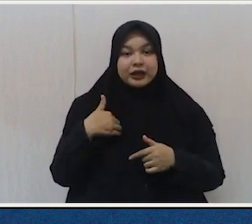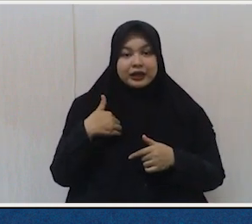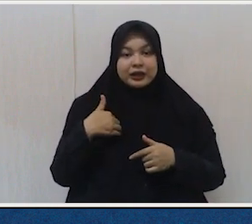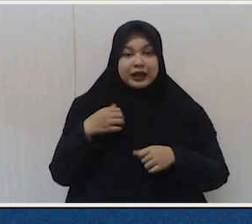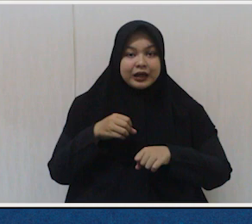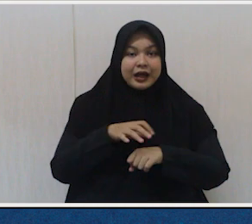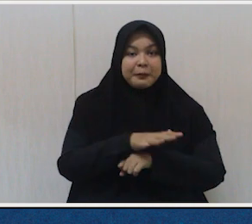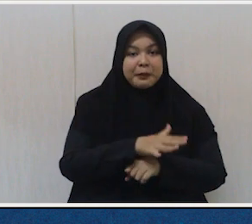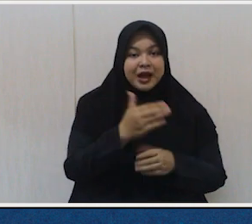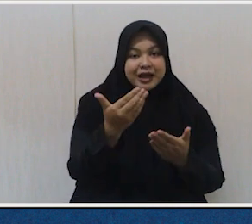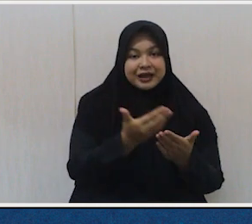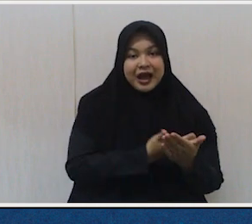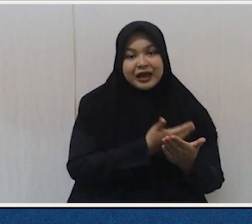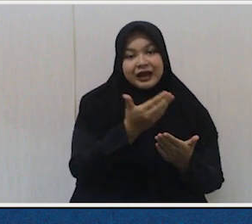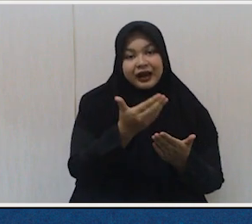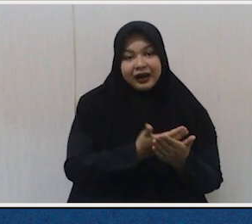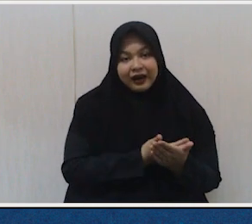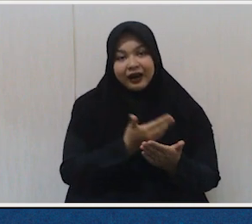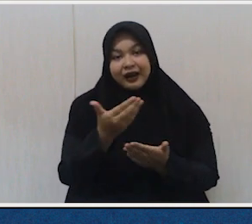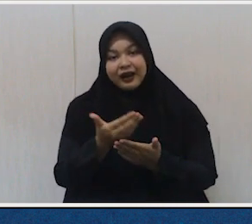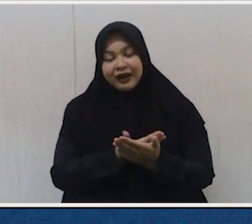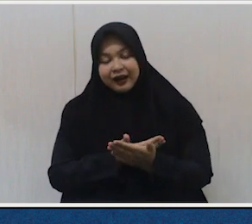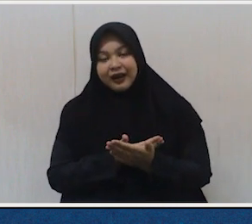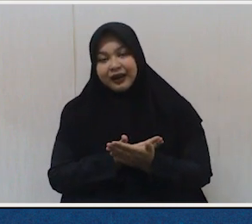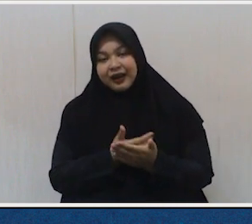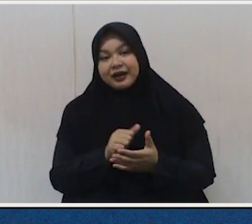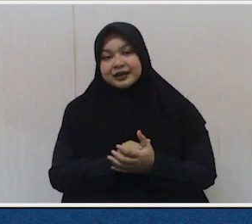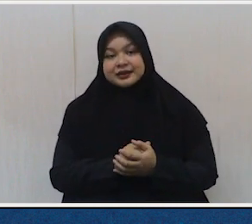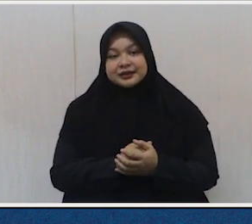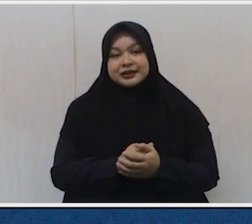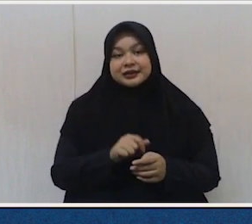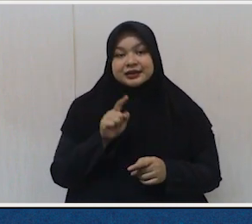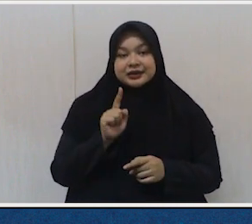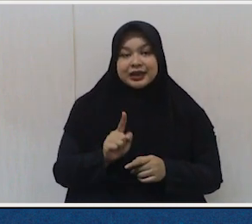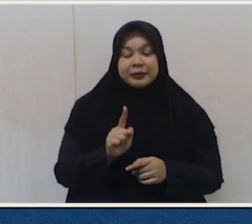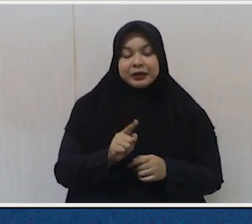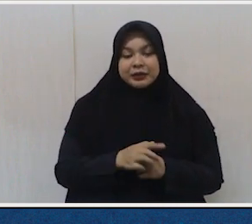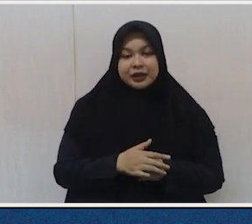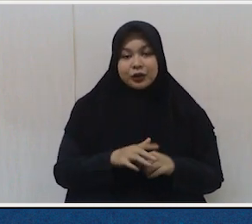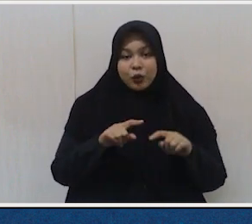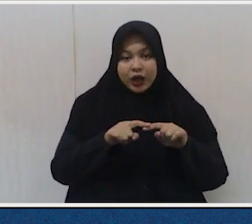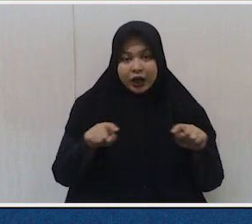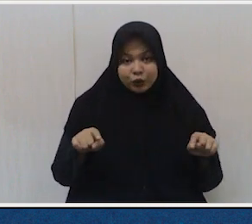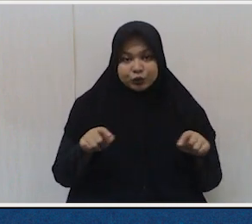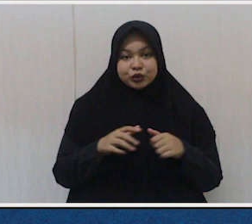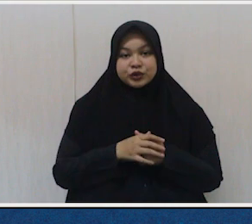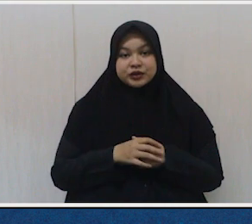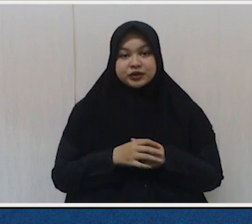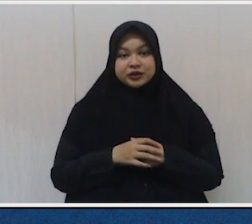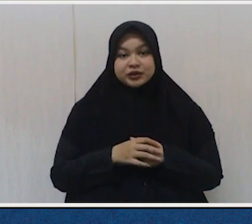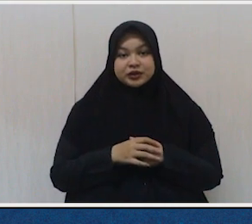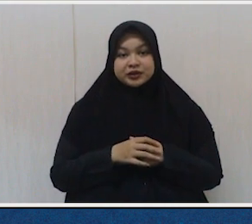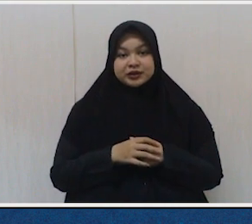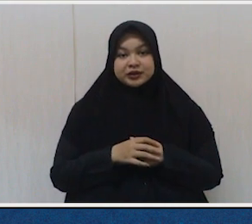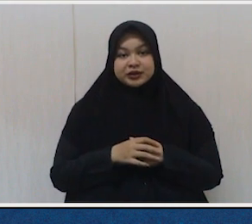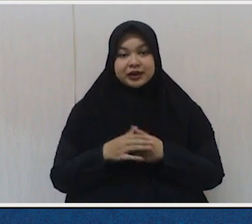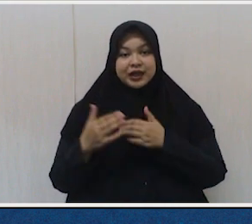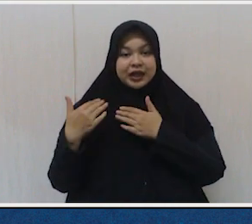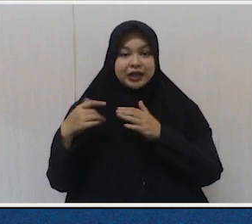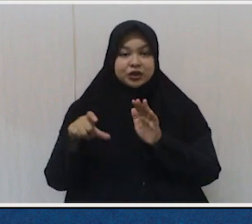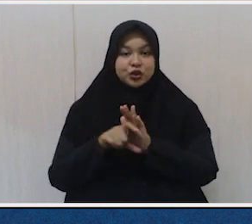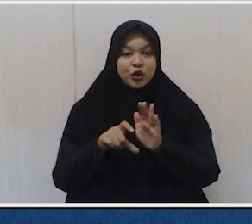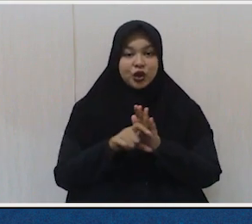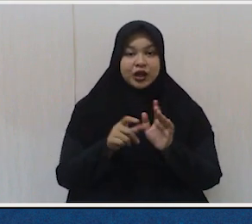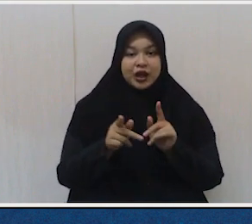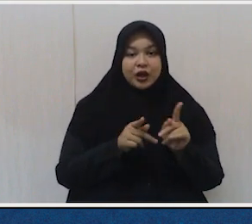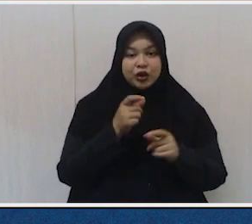ya persis persis ada k anggaran he ya jadi memang Walaupun memang status